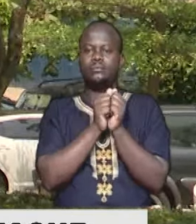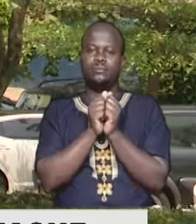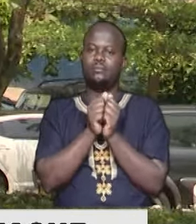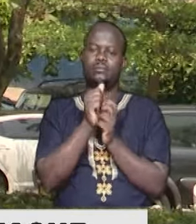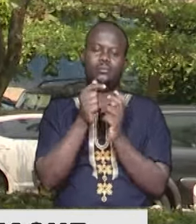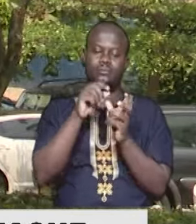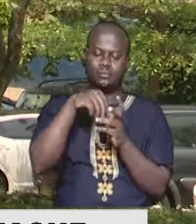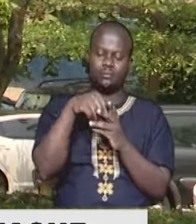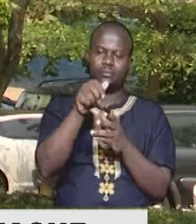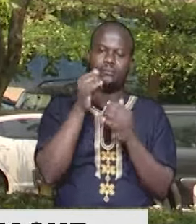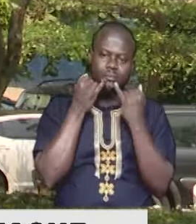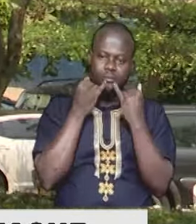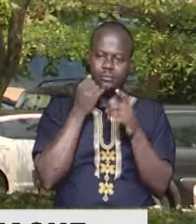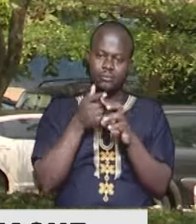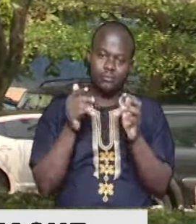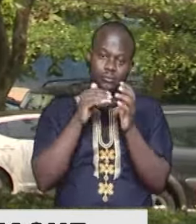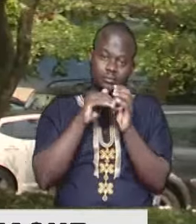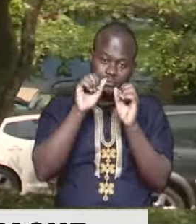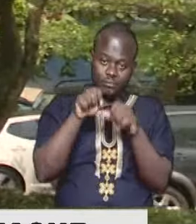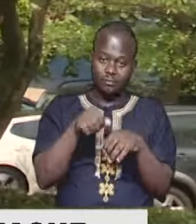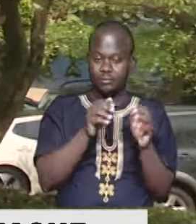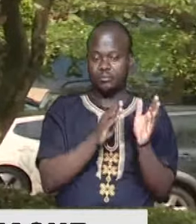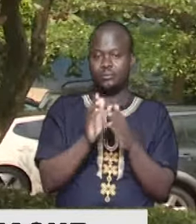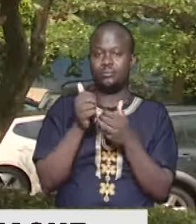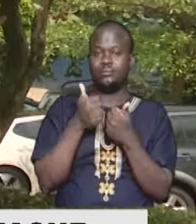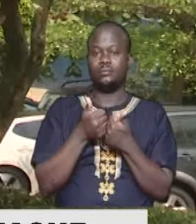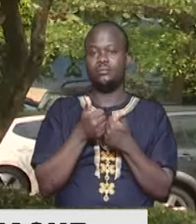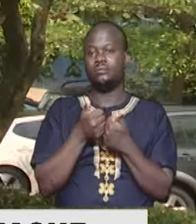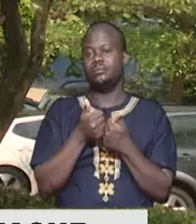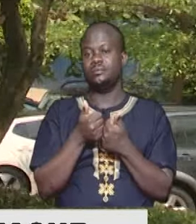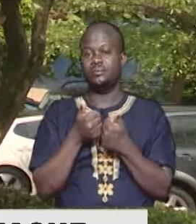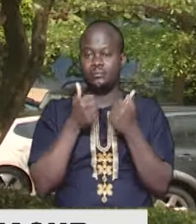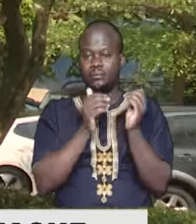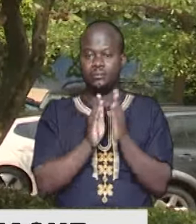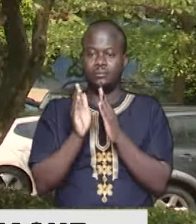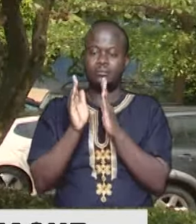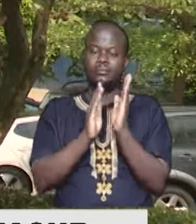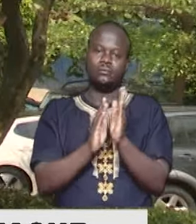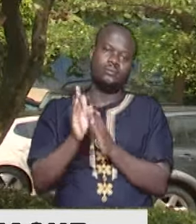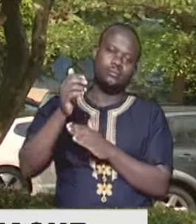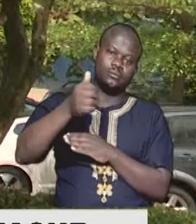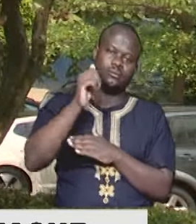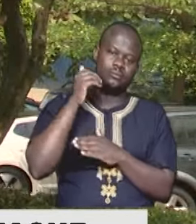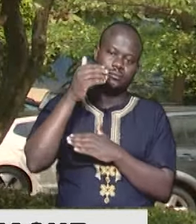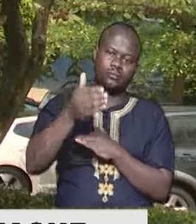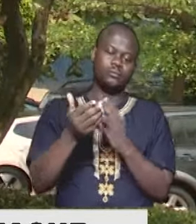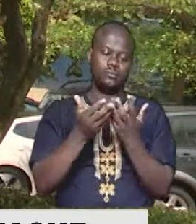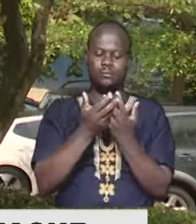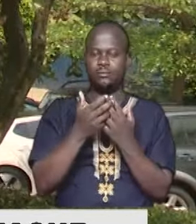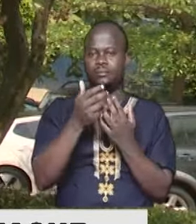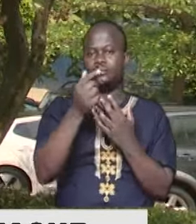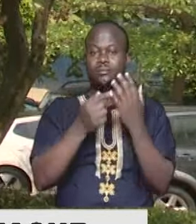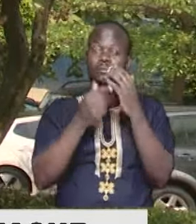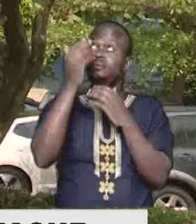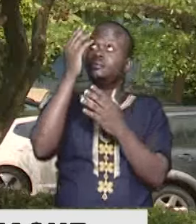nibikubiye muri aya makuru, ukaba noneho wategura neza ukanoza ryagenda migambi ryawe ukajyanisha n'imiterere